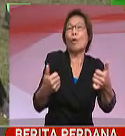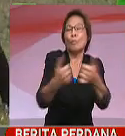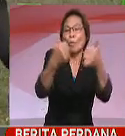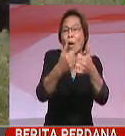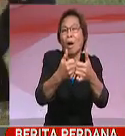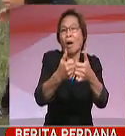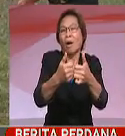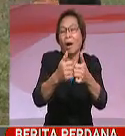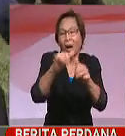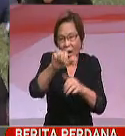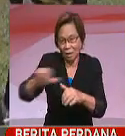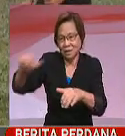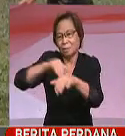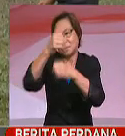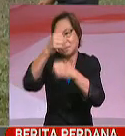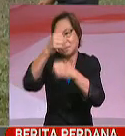itu tahun lalu.